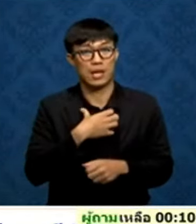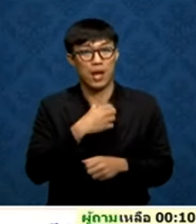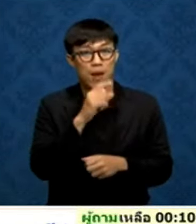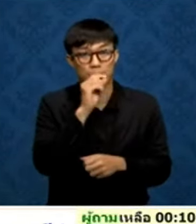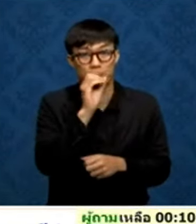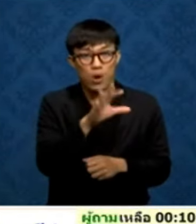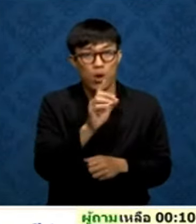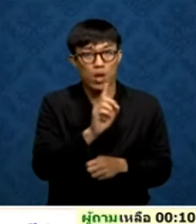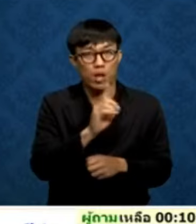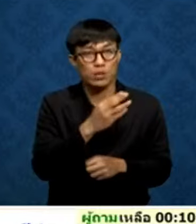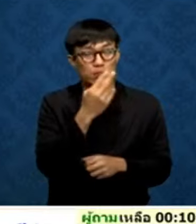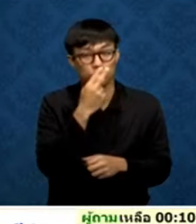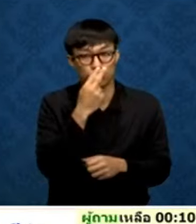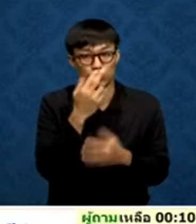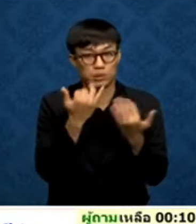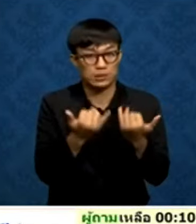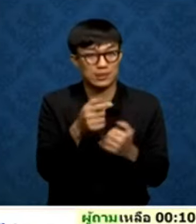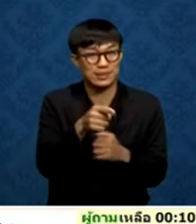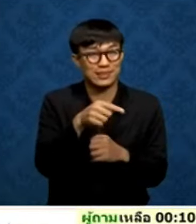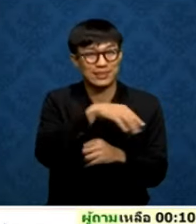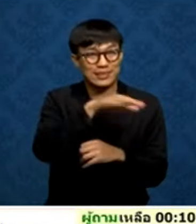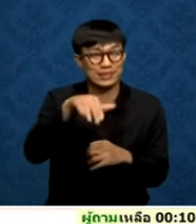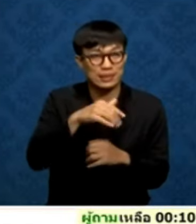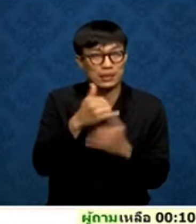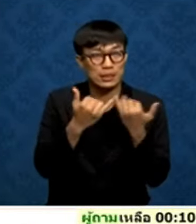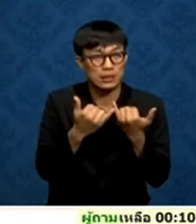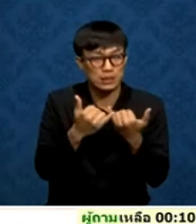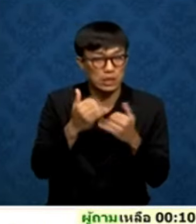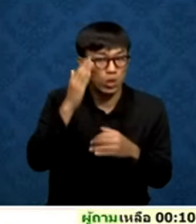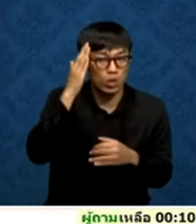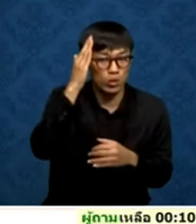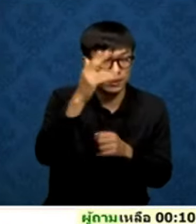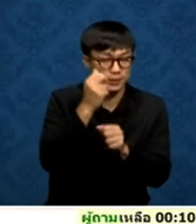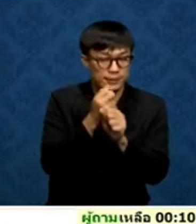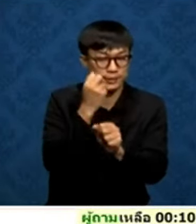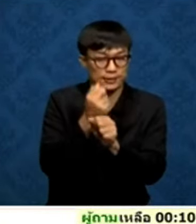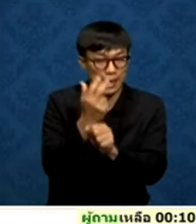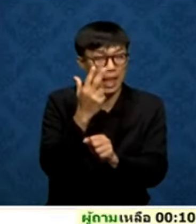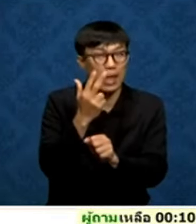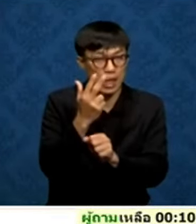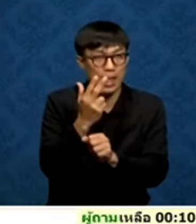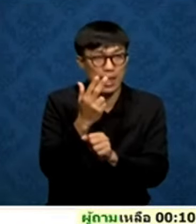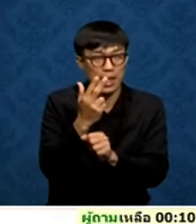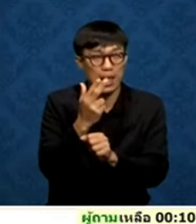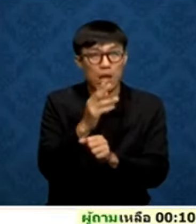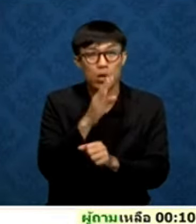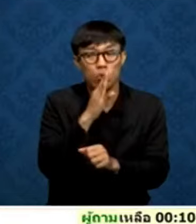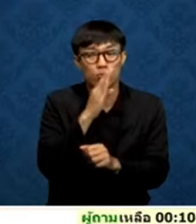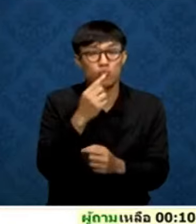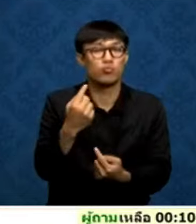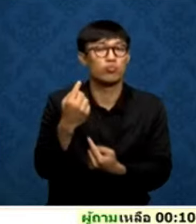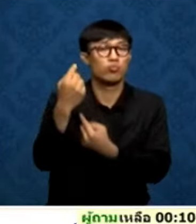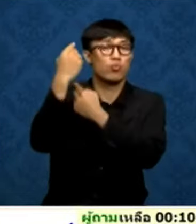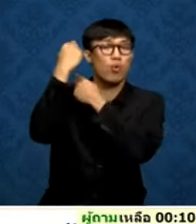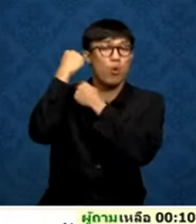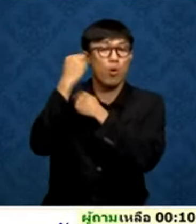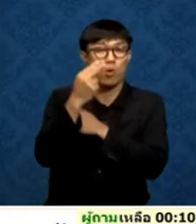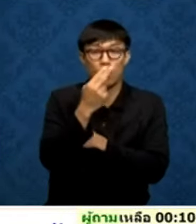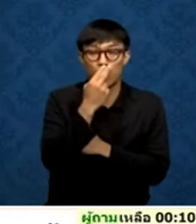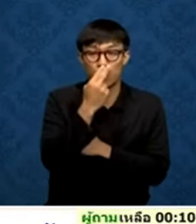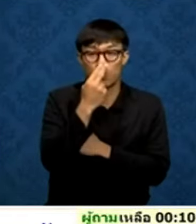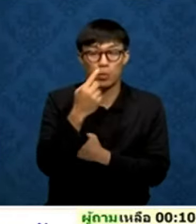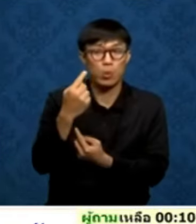งท่านได้เห็นตัวนี้มันเป็นตัวที่คอมมิตมันจะค่อยๆเกิดขึ้นใน3ปีแต่ถ้าเราย้อนหลังไปในสิ่งที่เราเคยดีเนี่ยถ้าเราไปม